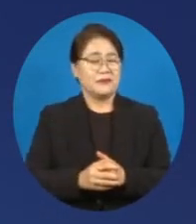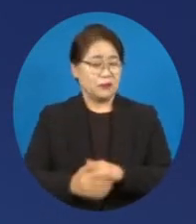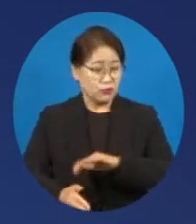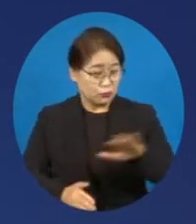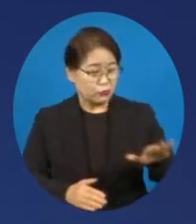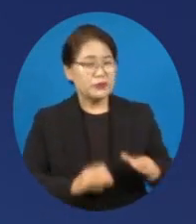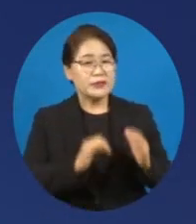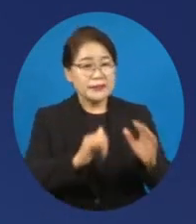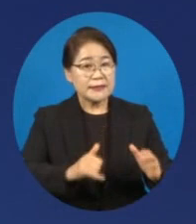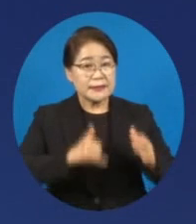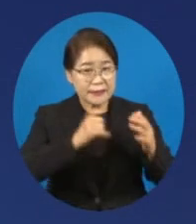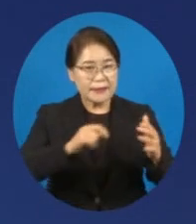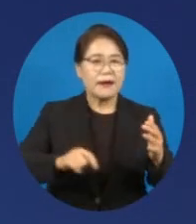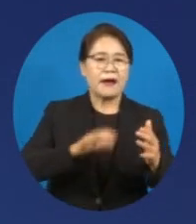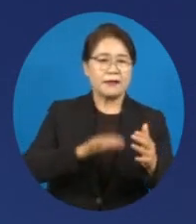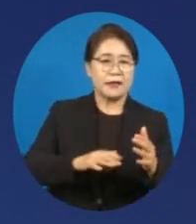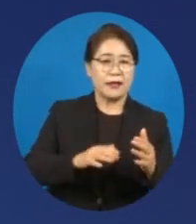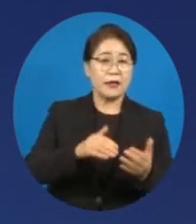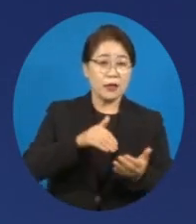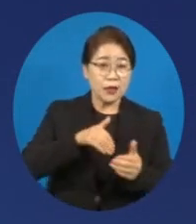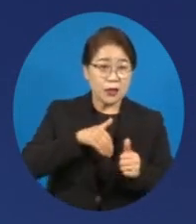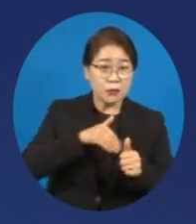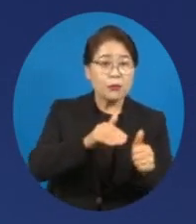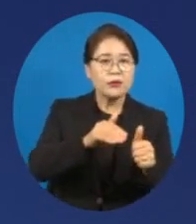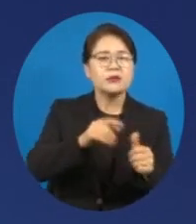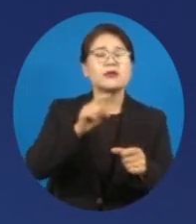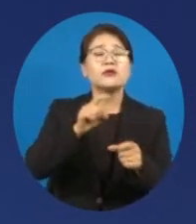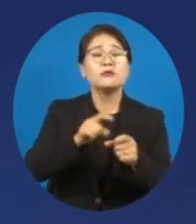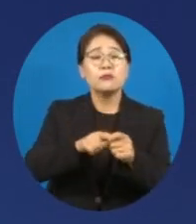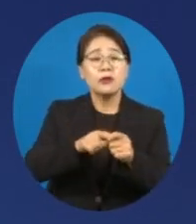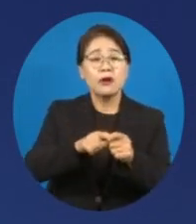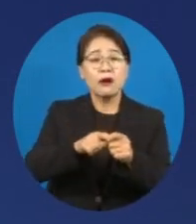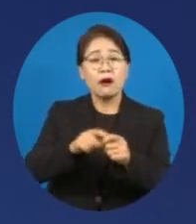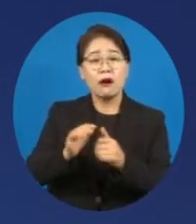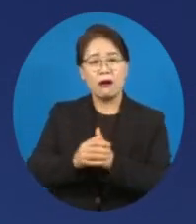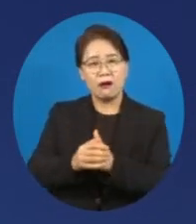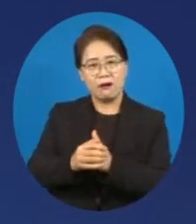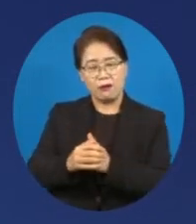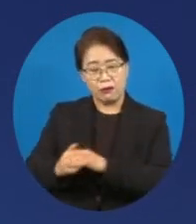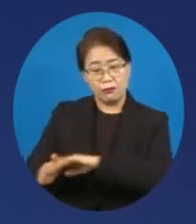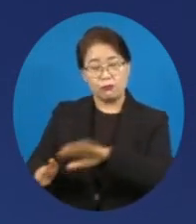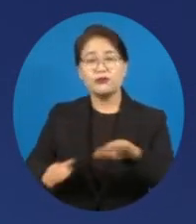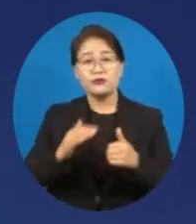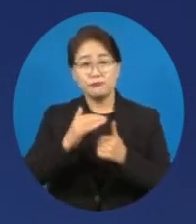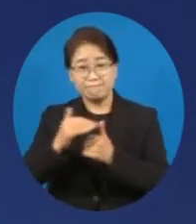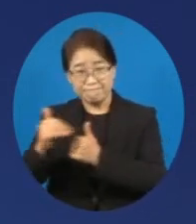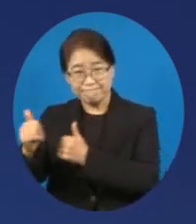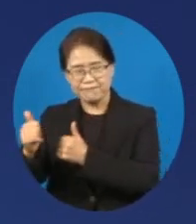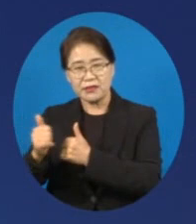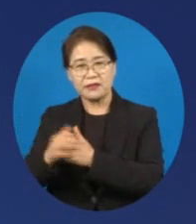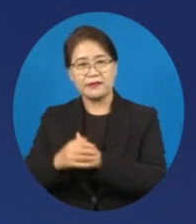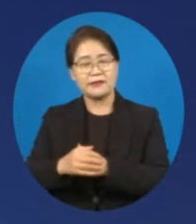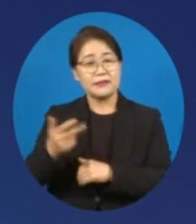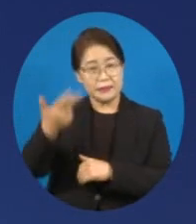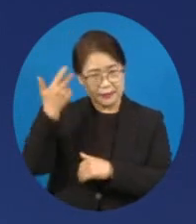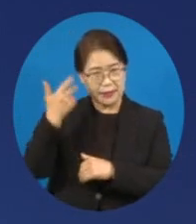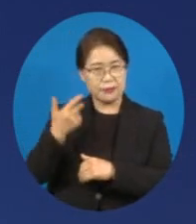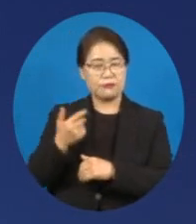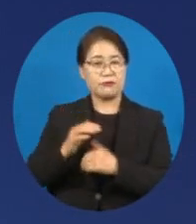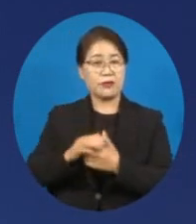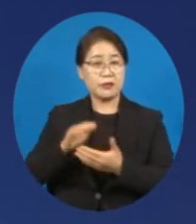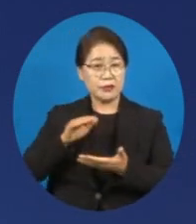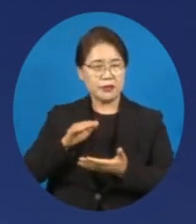우리를이 세상에 보내시기 위하여 주님이 우리를 부르셨습니다 그렇지 지난주에도 말씀드린